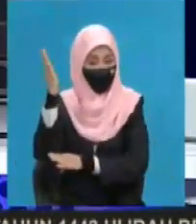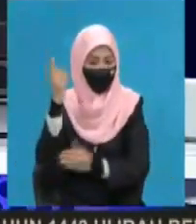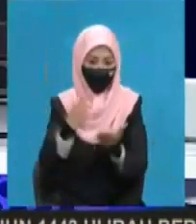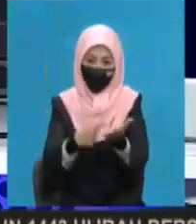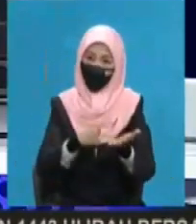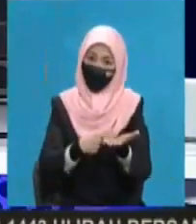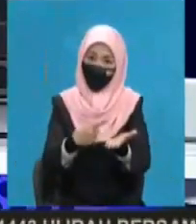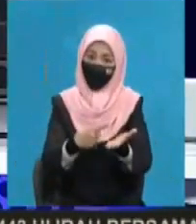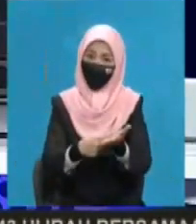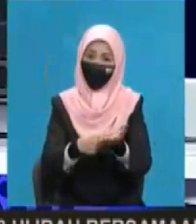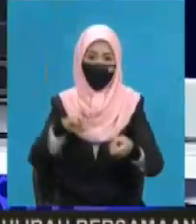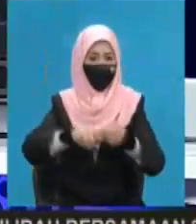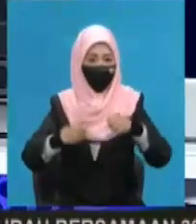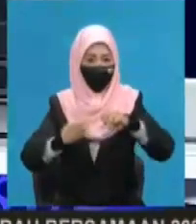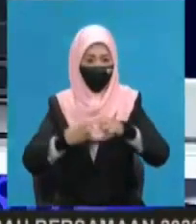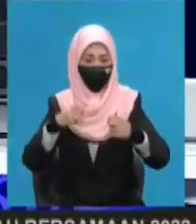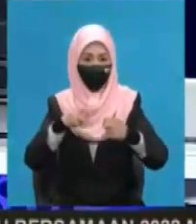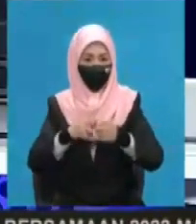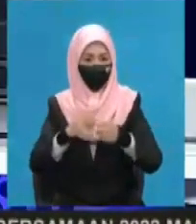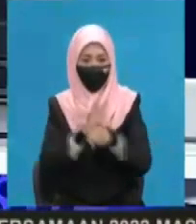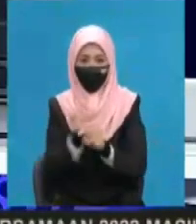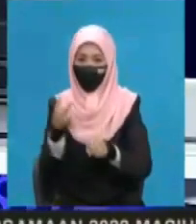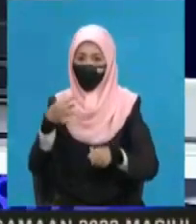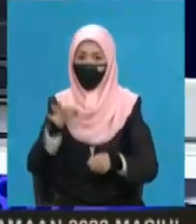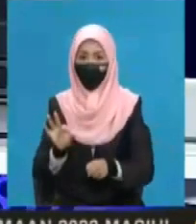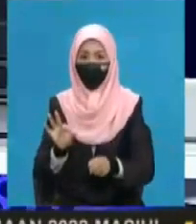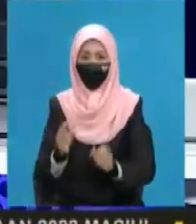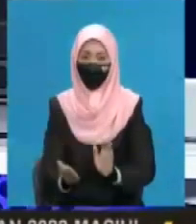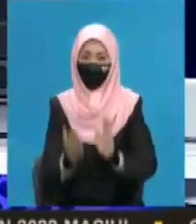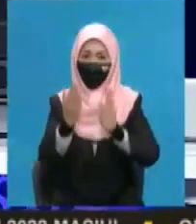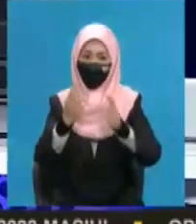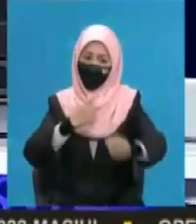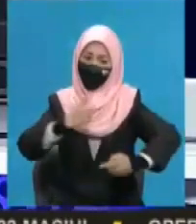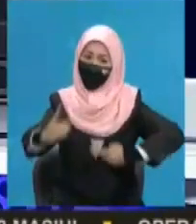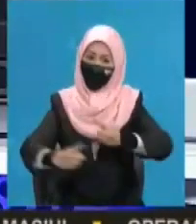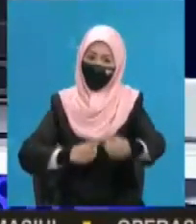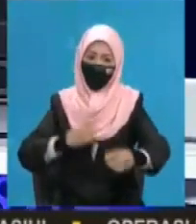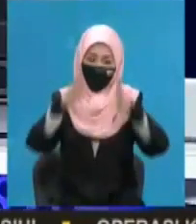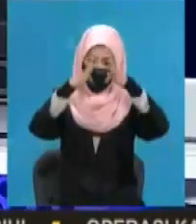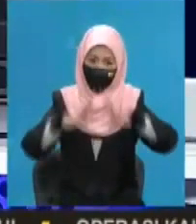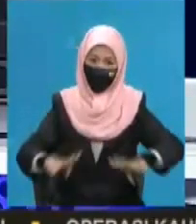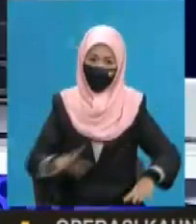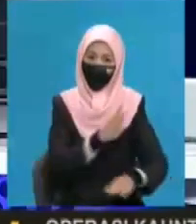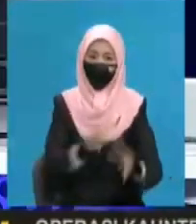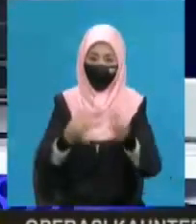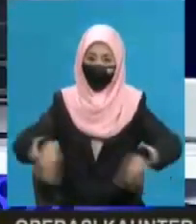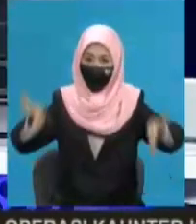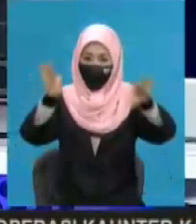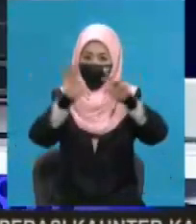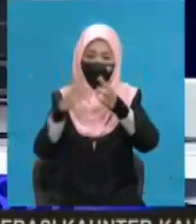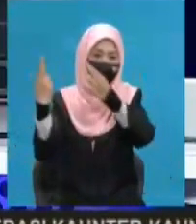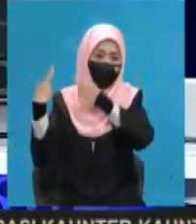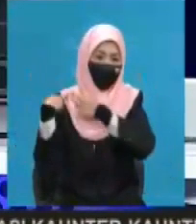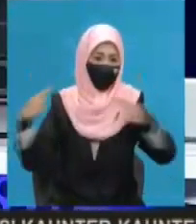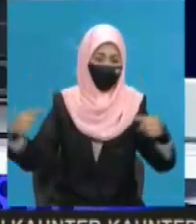dan membincangkan implikasi-implikasi Pantene cabin Intens terhadap pasaran pasaran ASEAN dan pentingnya peranan